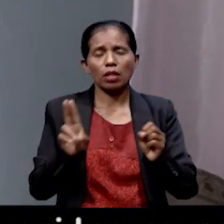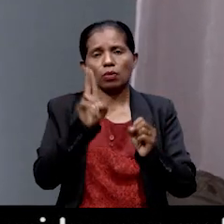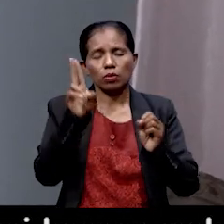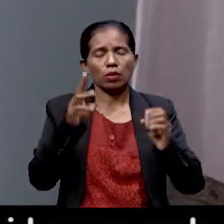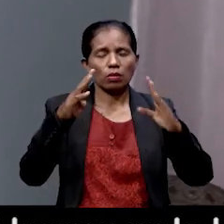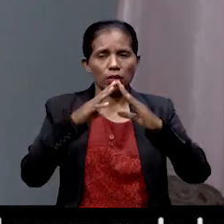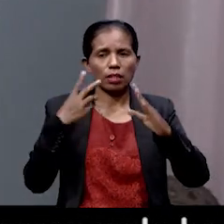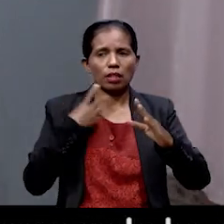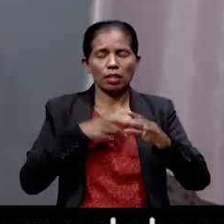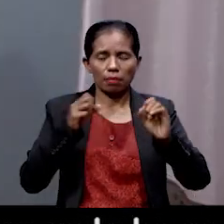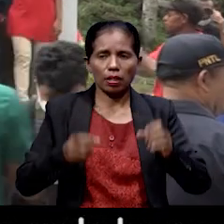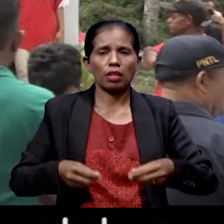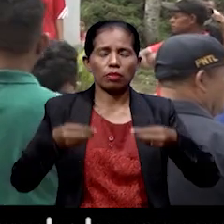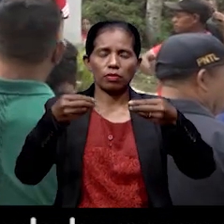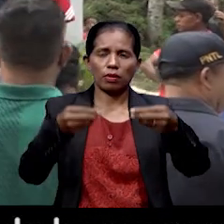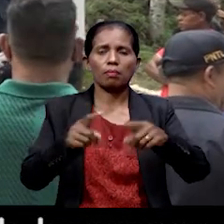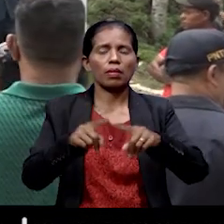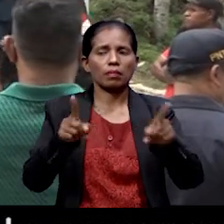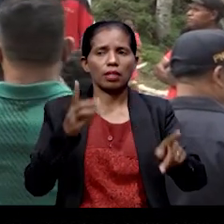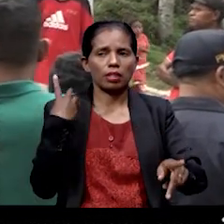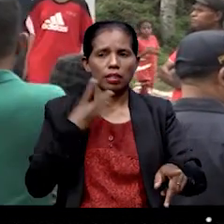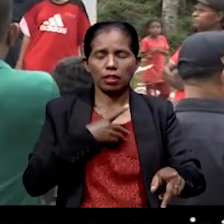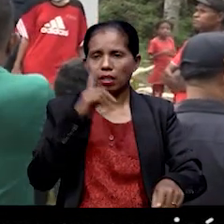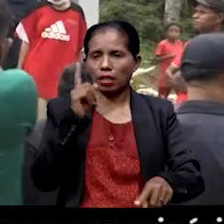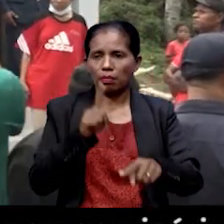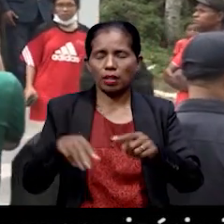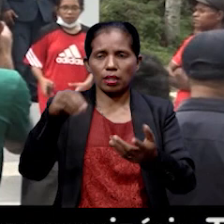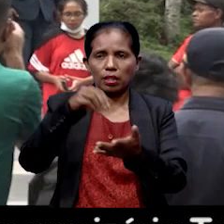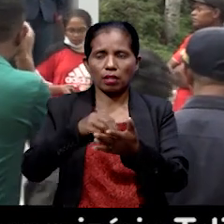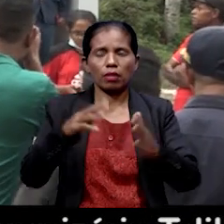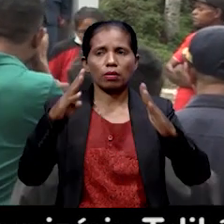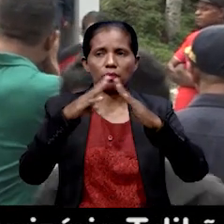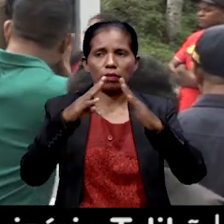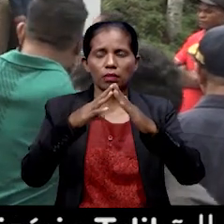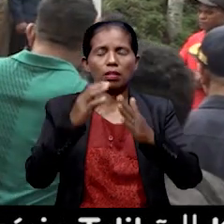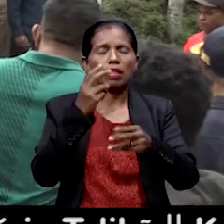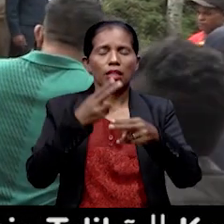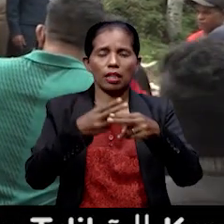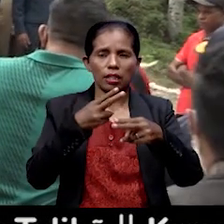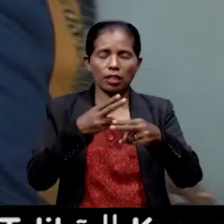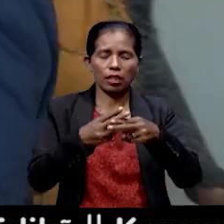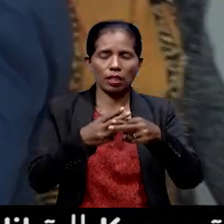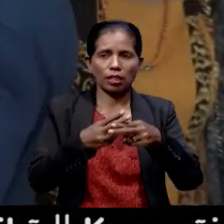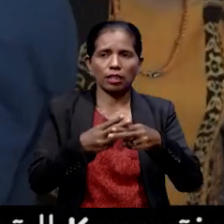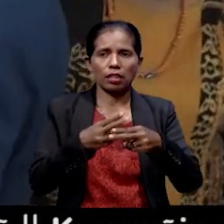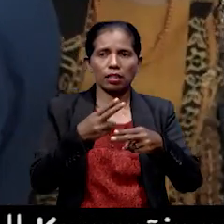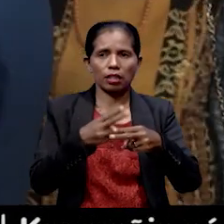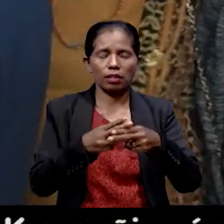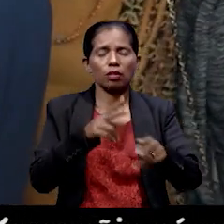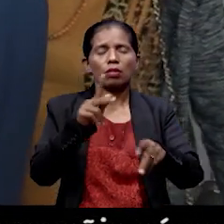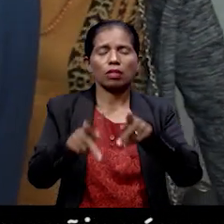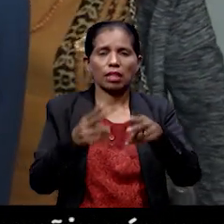bele fo kategoria ida ne mai ve ita la bele prega iha uma serne ho naran ida kbit lai tau naran dit uma